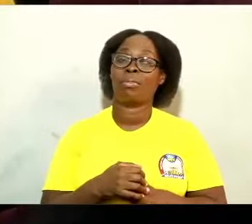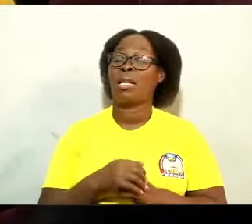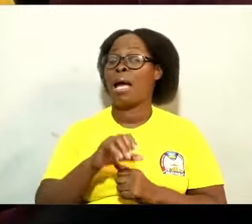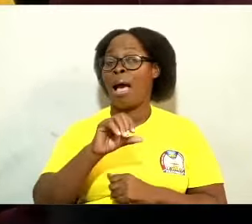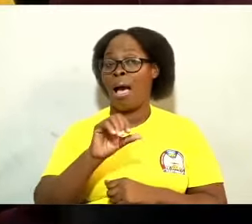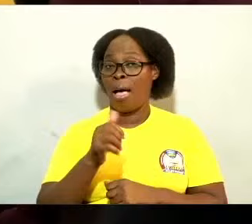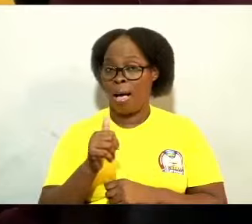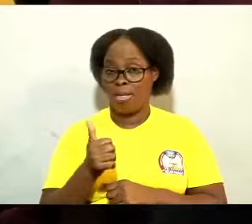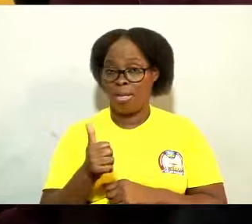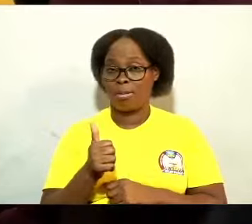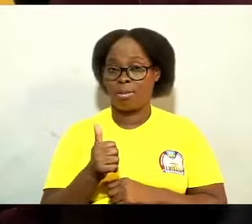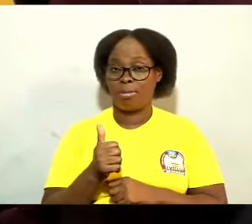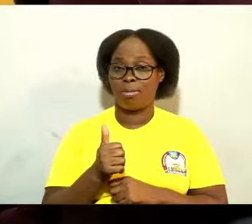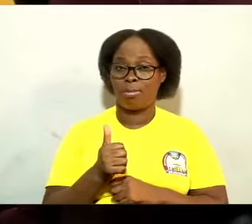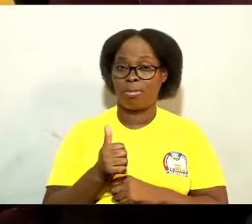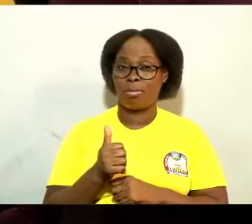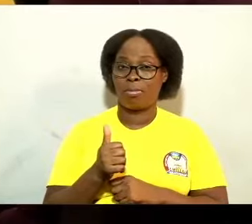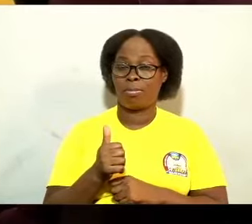Zingine